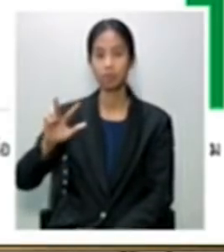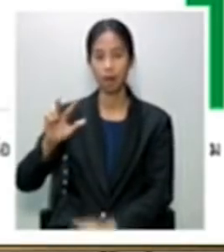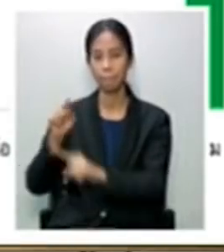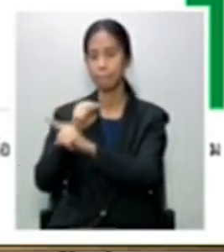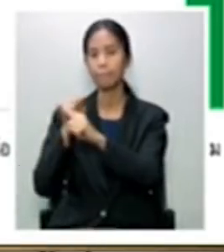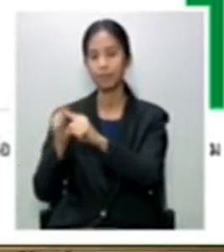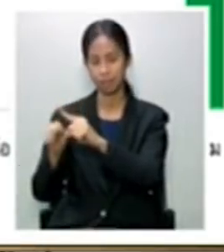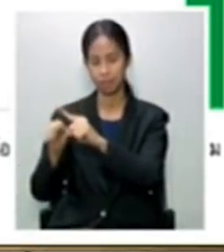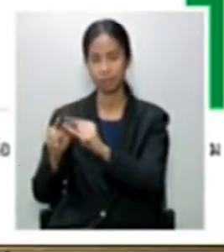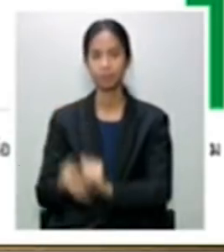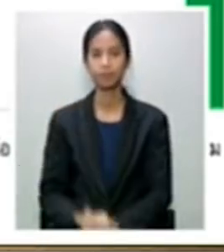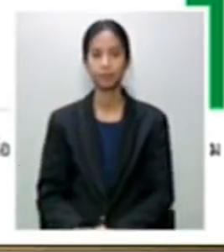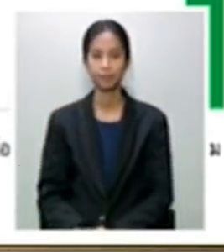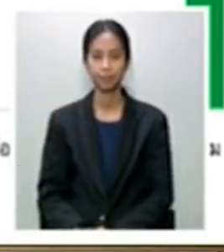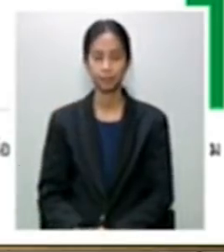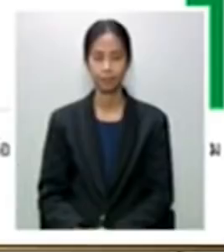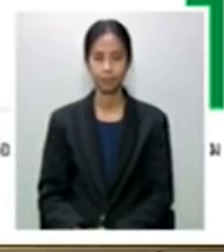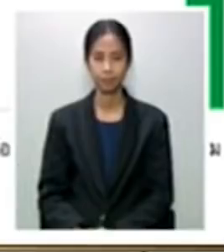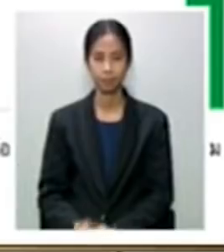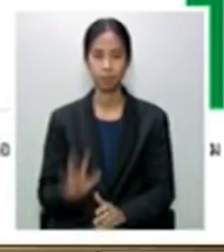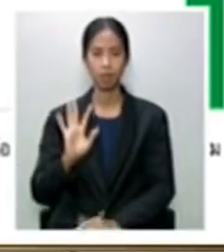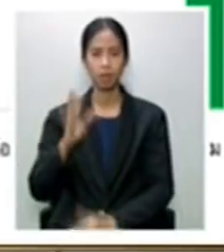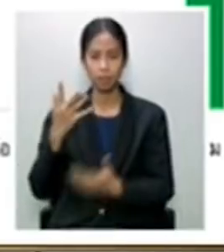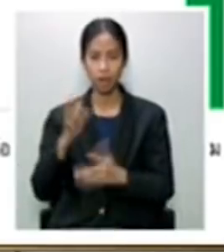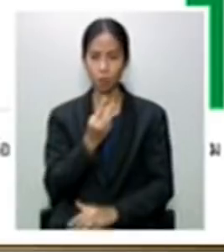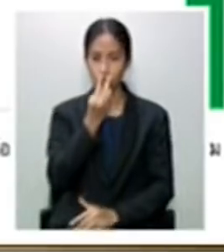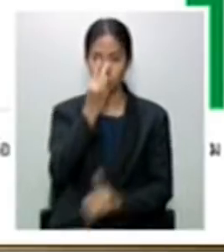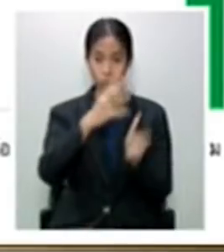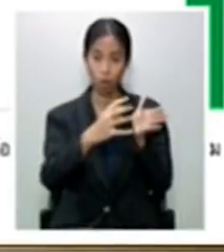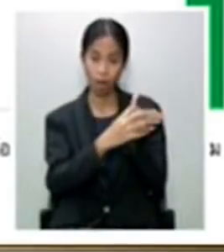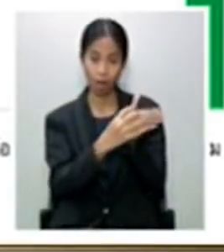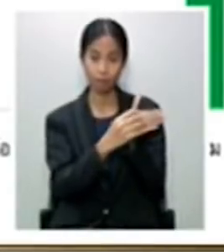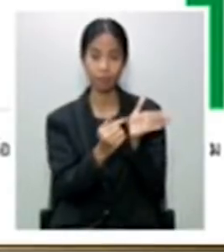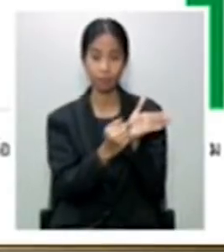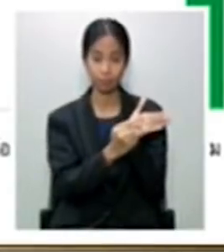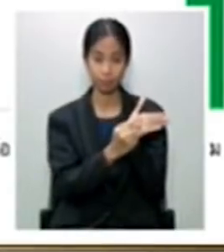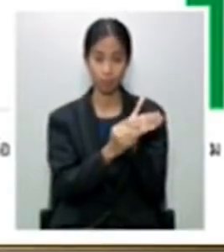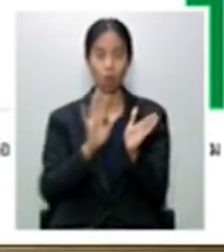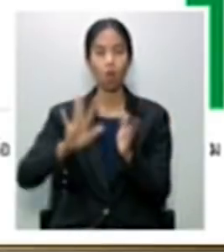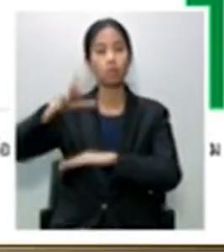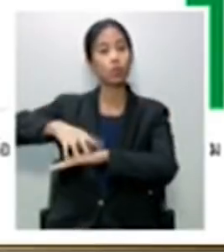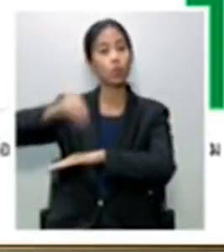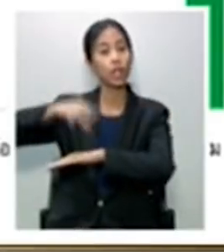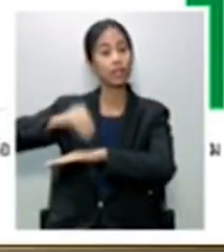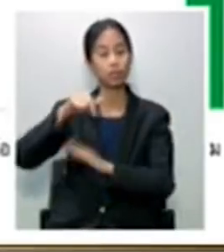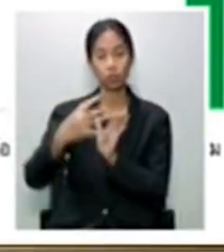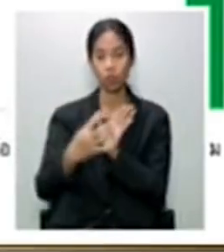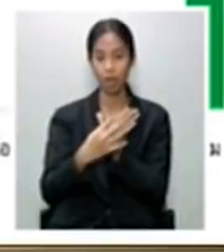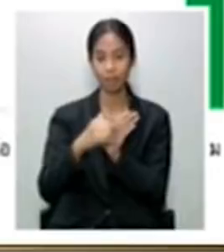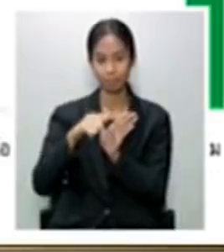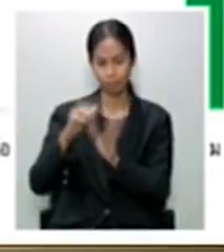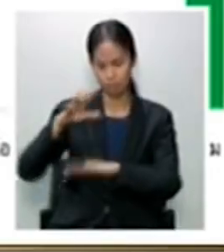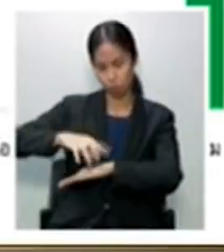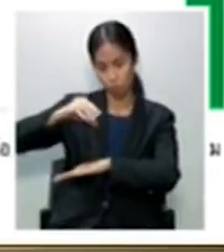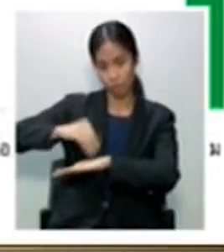0.003% ของ GDP ครับพอเรามาดูตรงกลางกราฟตรงกลางคือของสวีเดน ที่เคยมาสอนเราว่าควรที่จ